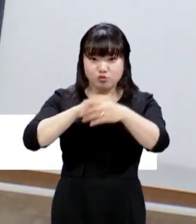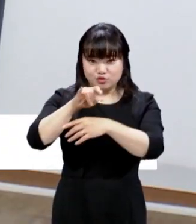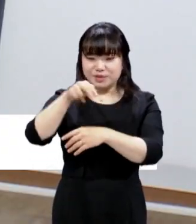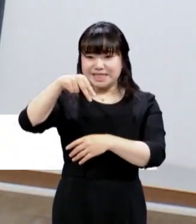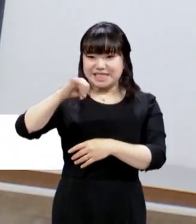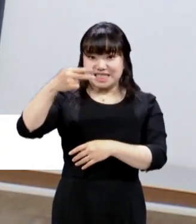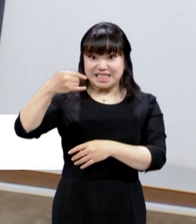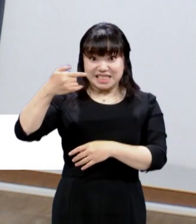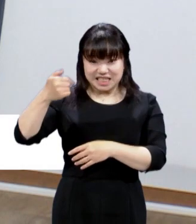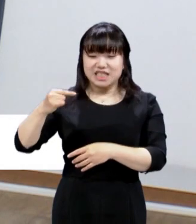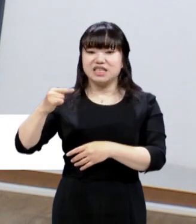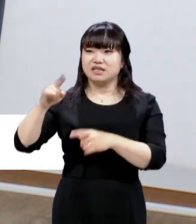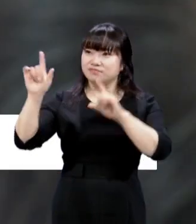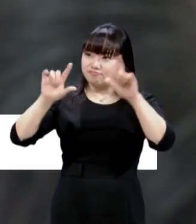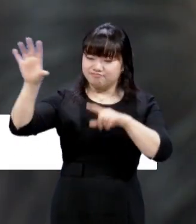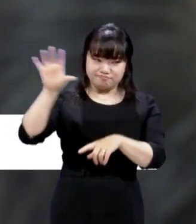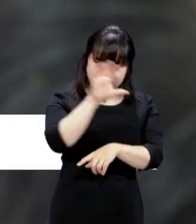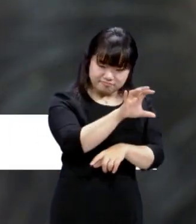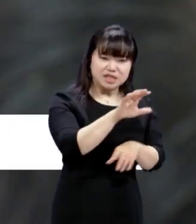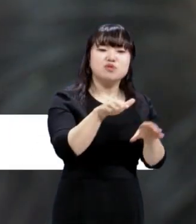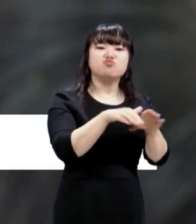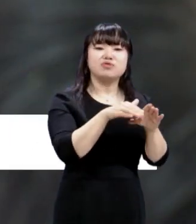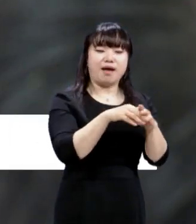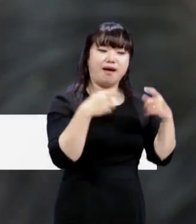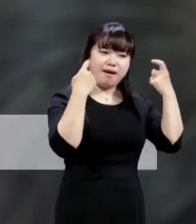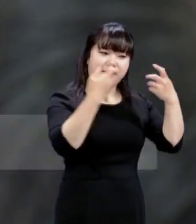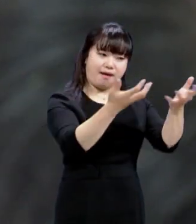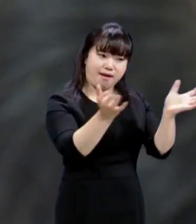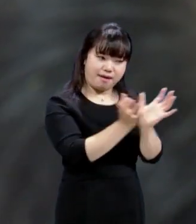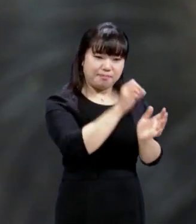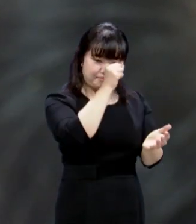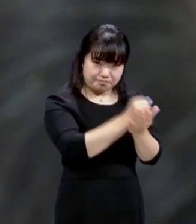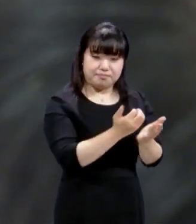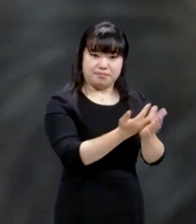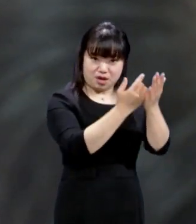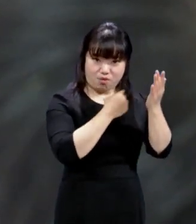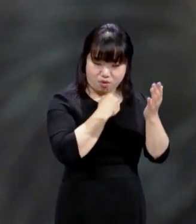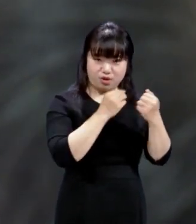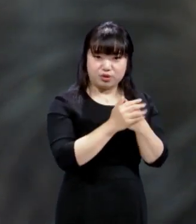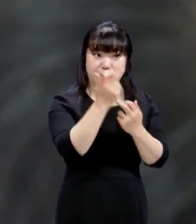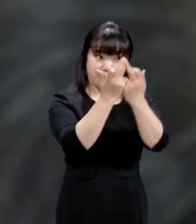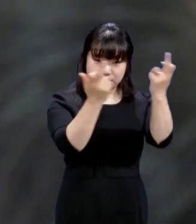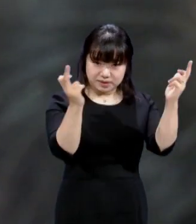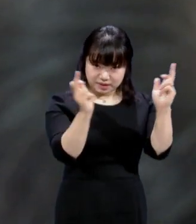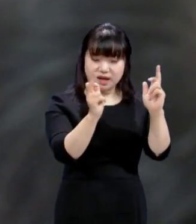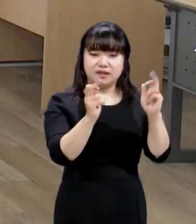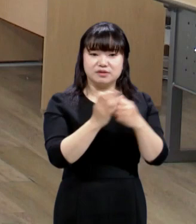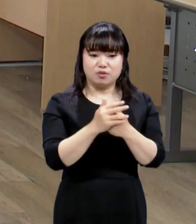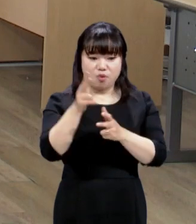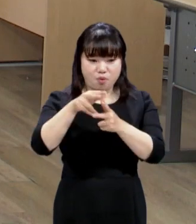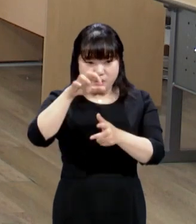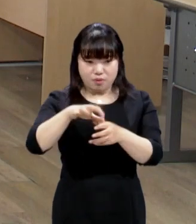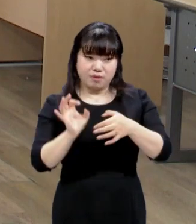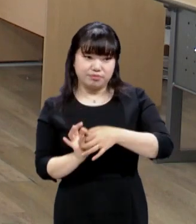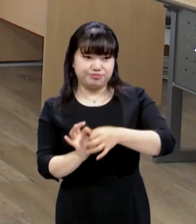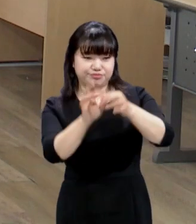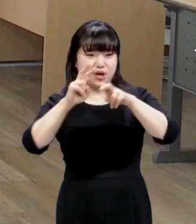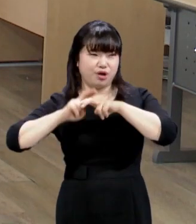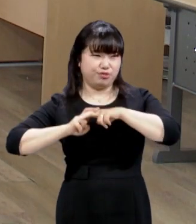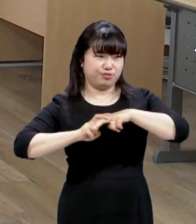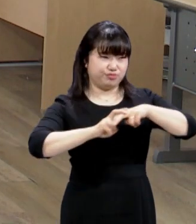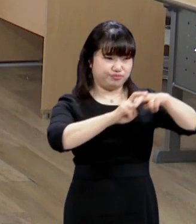건립해 일대를 문화관광 타운 으로 조성한다는 페이지 입니다 농 봉상 과 3표 서울숲 울 있는 군도 랄 설치